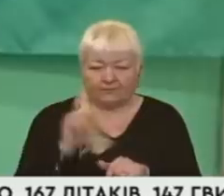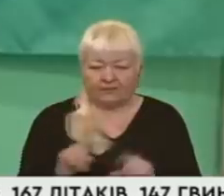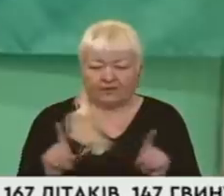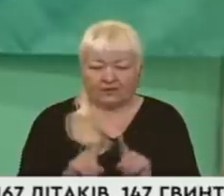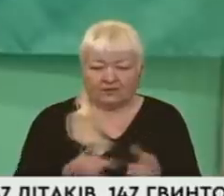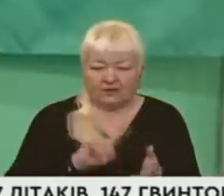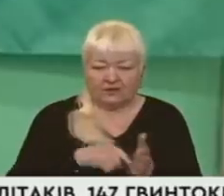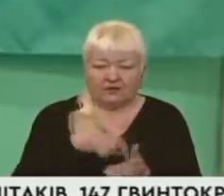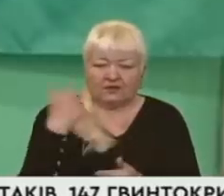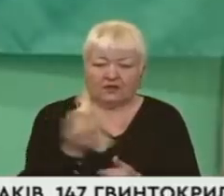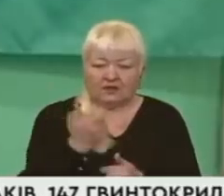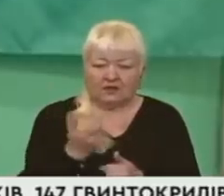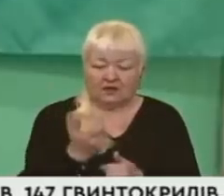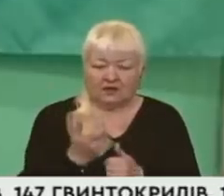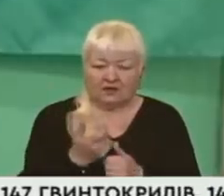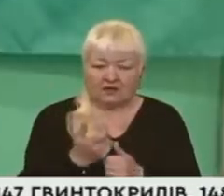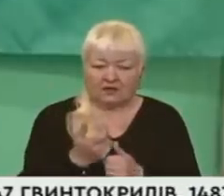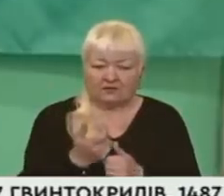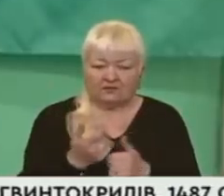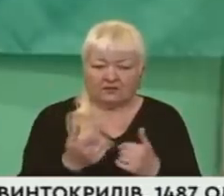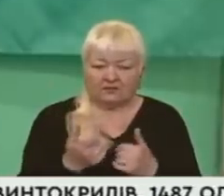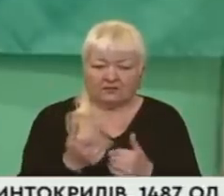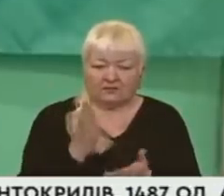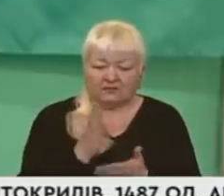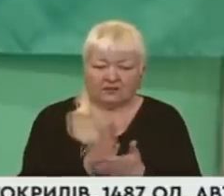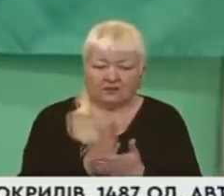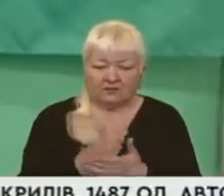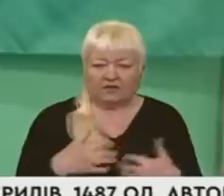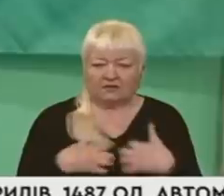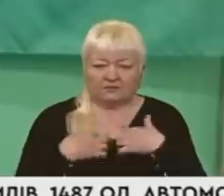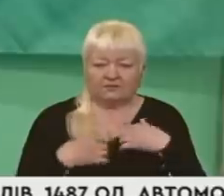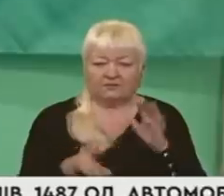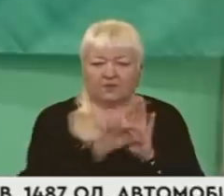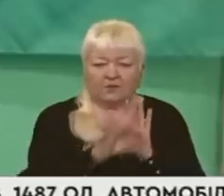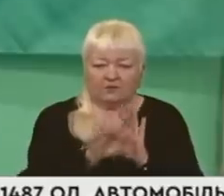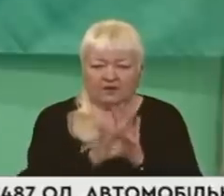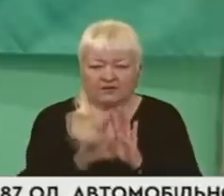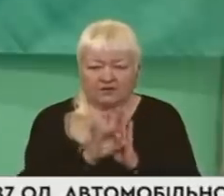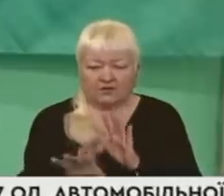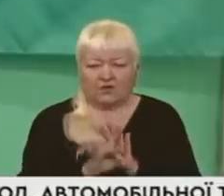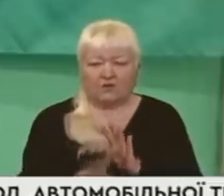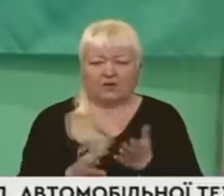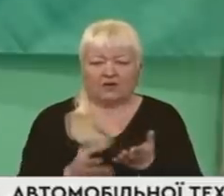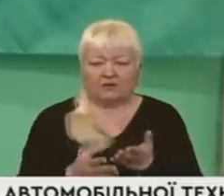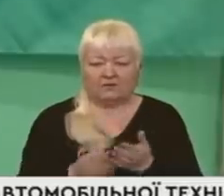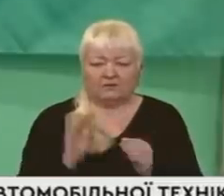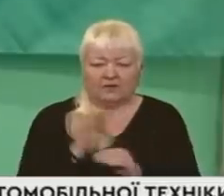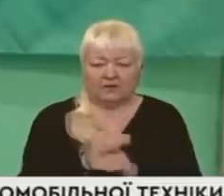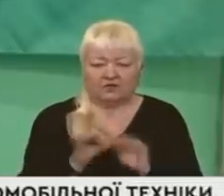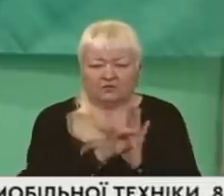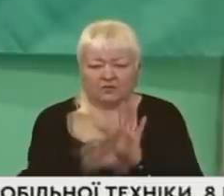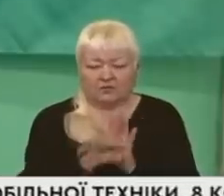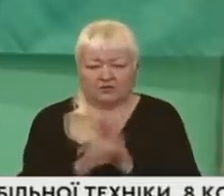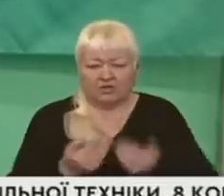город очень подвигается тотальным бомбардировкам причем бомбят послу